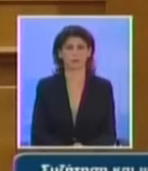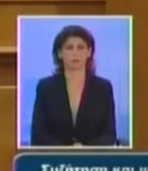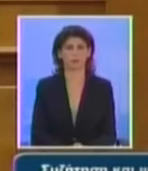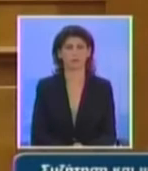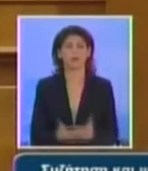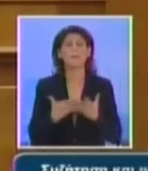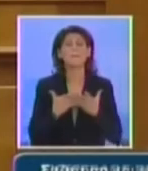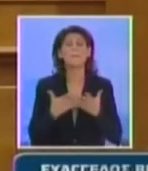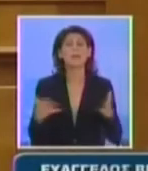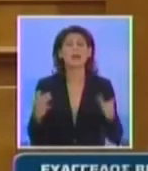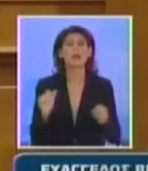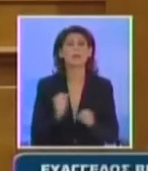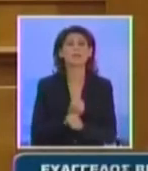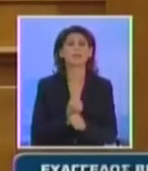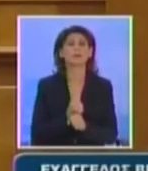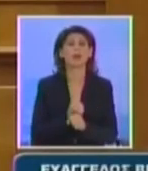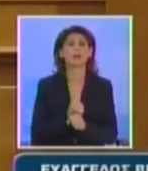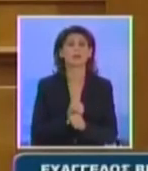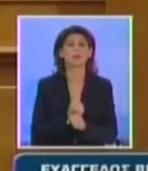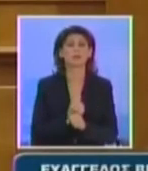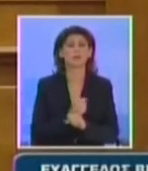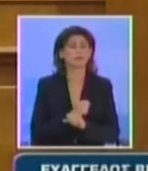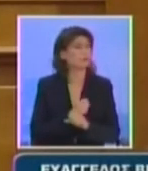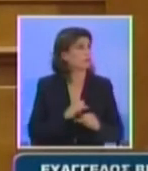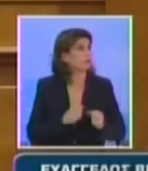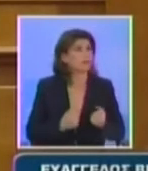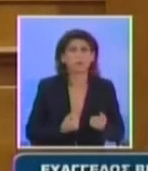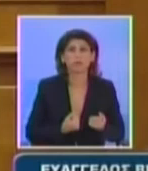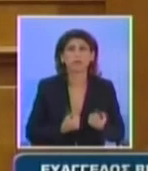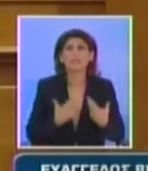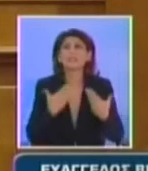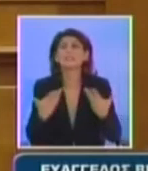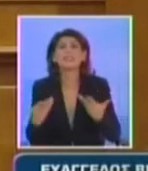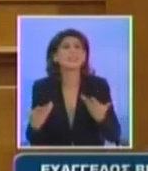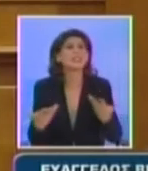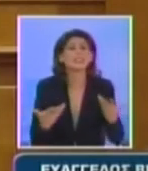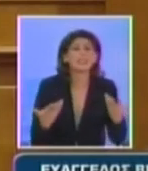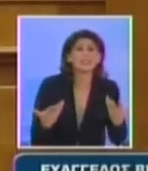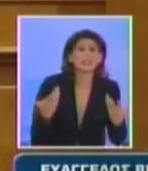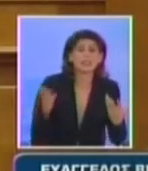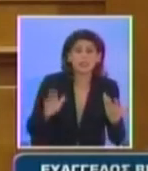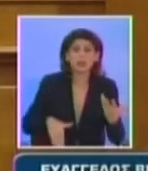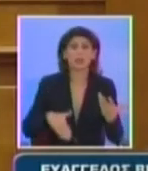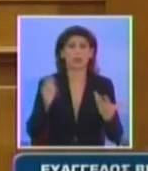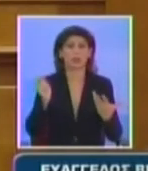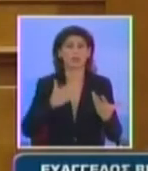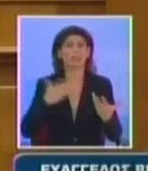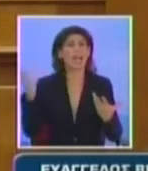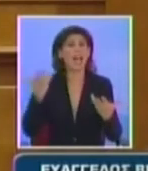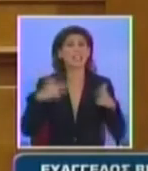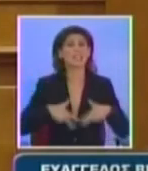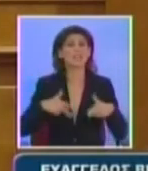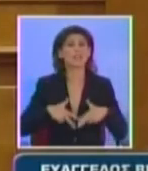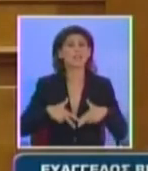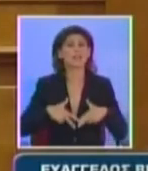μεγάλο πείσμα, απόγνωση, γιατί σου λέει τι θα απογίνει η πολιτική μου εάν η κυβέρνηση δεν